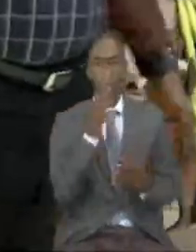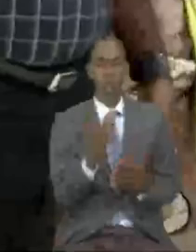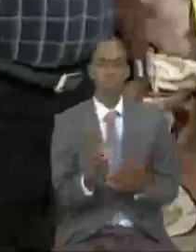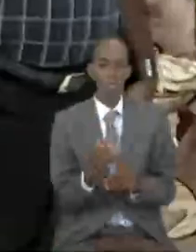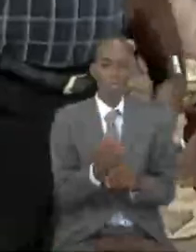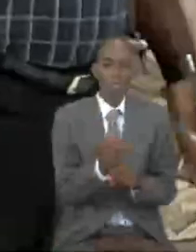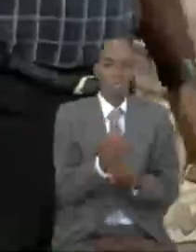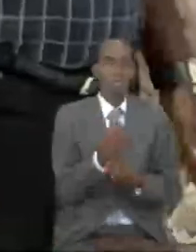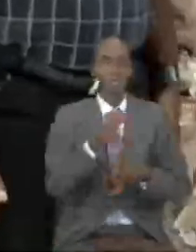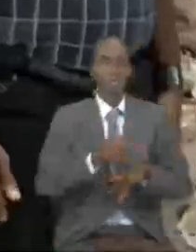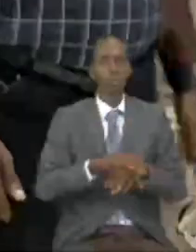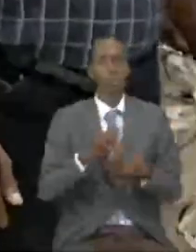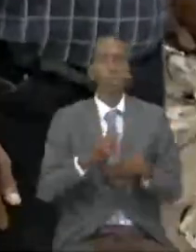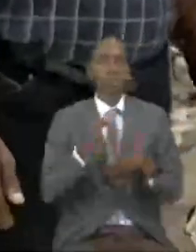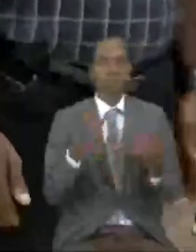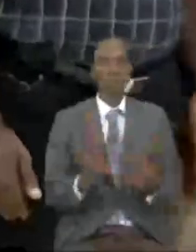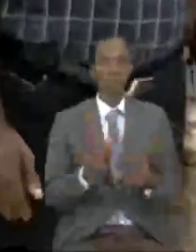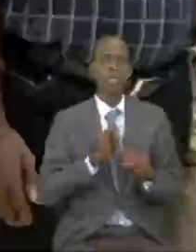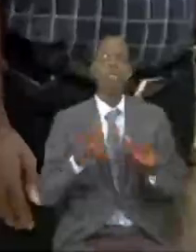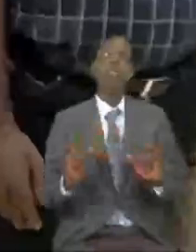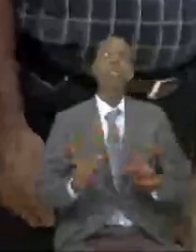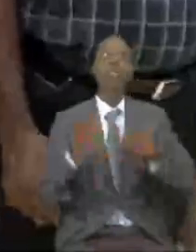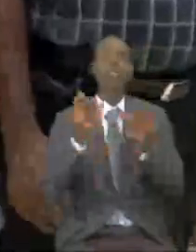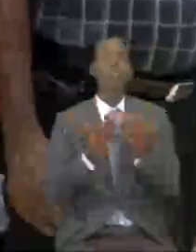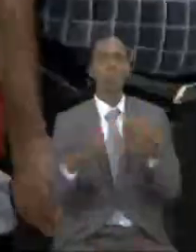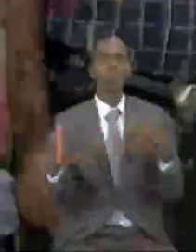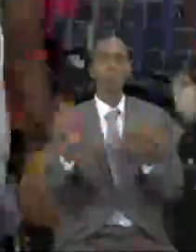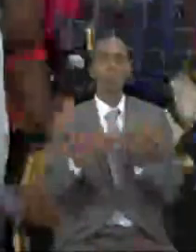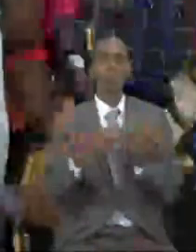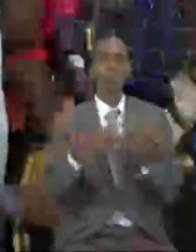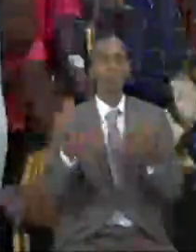tout ce que je fais et tout ce que je fais